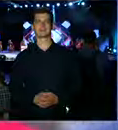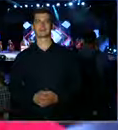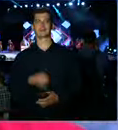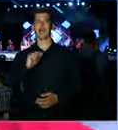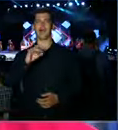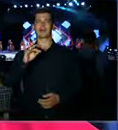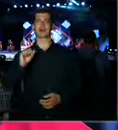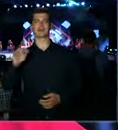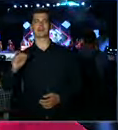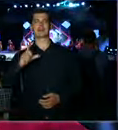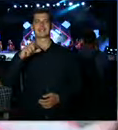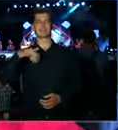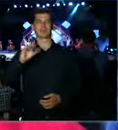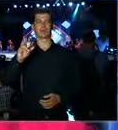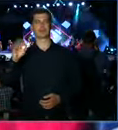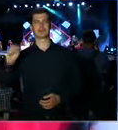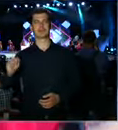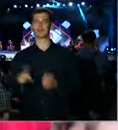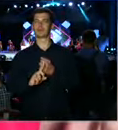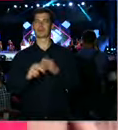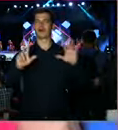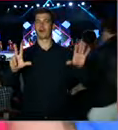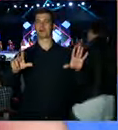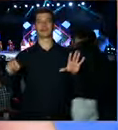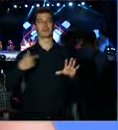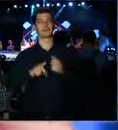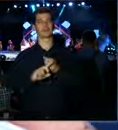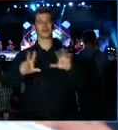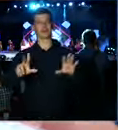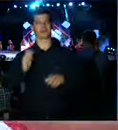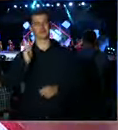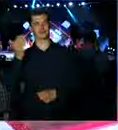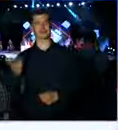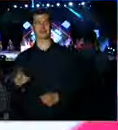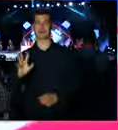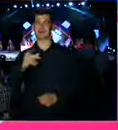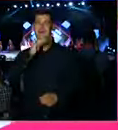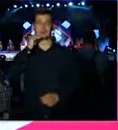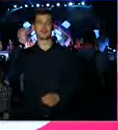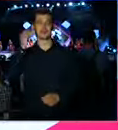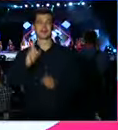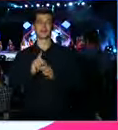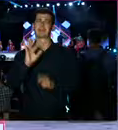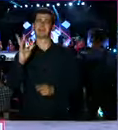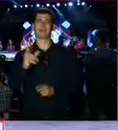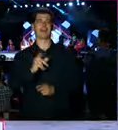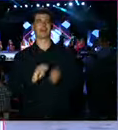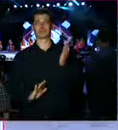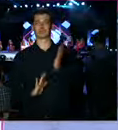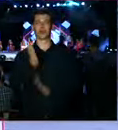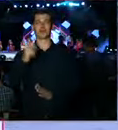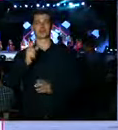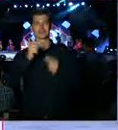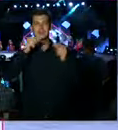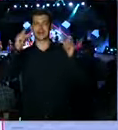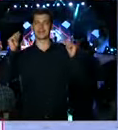Agata Cybuchowska, wielkie brawa, numer 8, kandydatka numer 8. Z pięknym uśmiechem, z przepięknie błyszczącym diademem